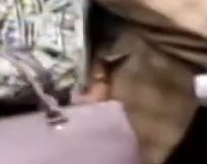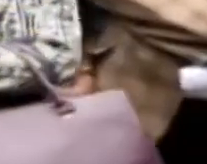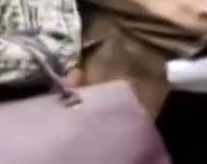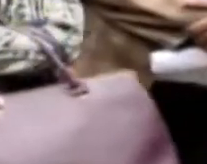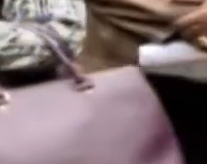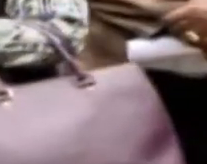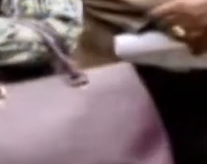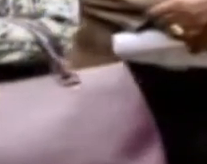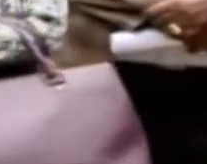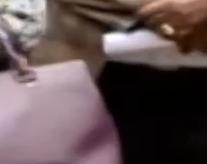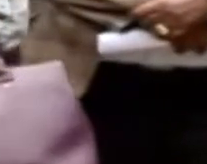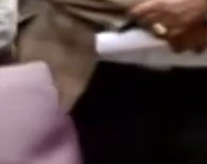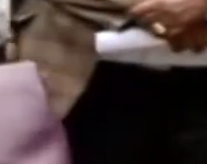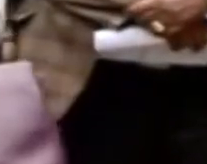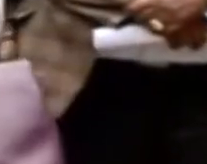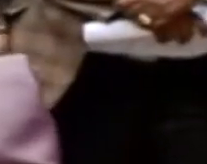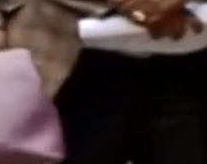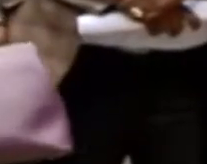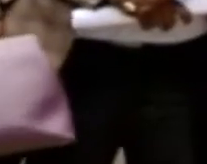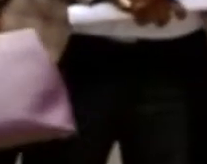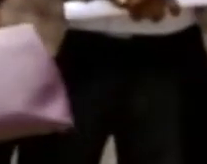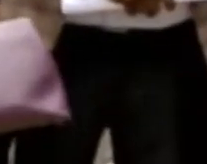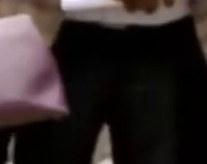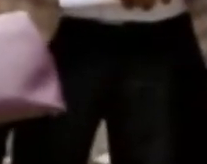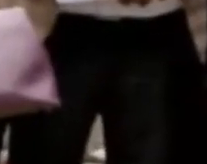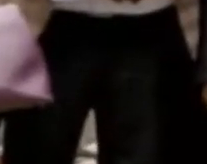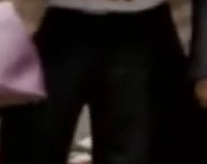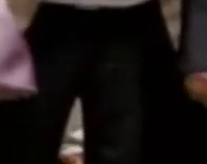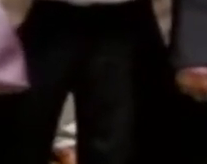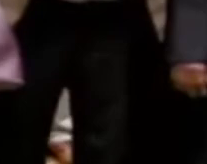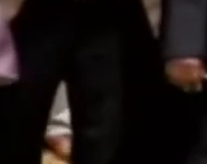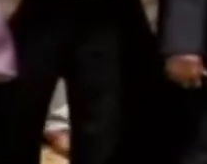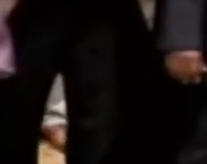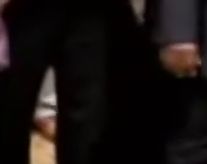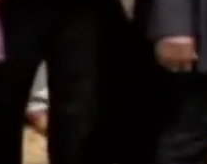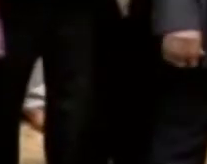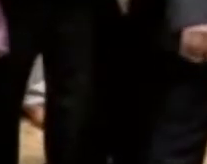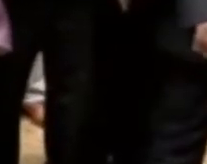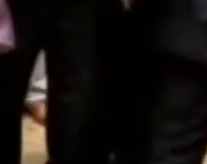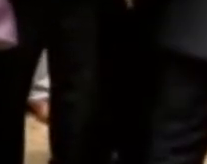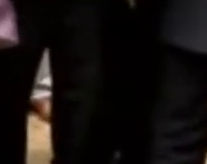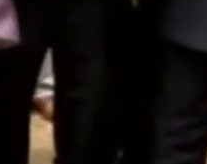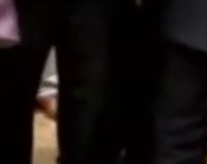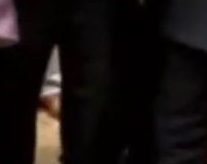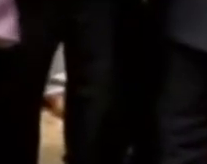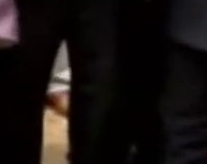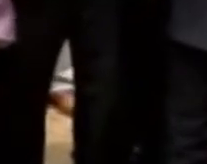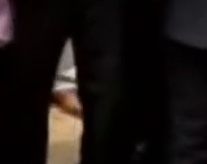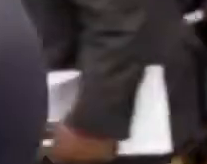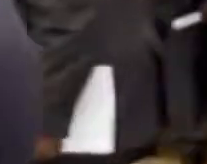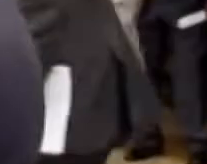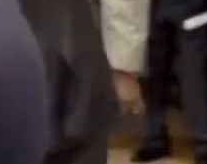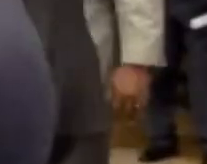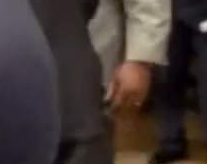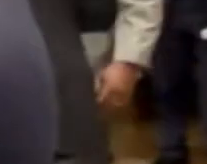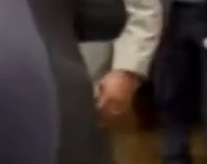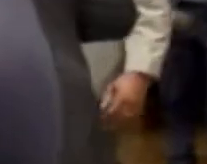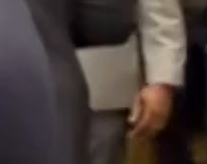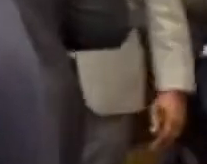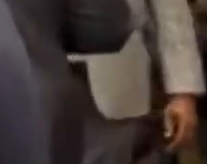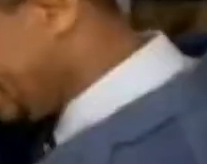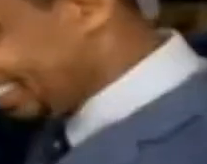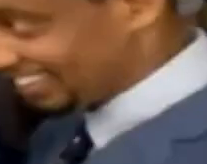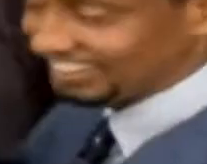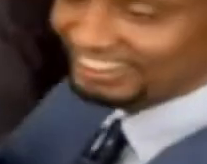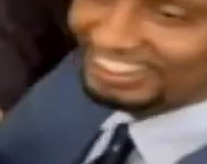kuunga hati hiyo iwapo masuala kama vile kulinda ardhi ya jamii hiyo, ugawaji wa mapato, hazina ya usawishaji na kubuniwa